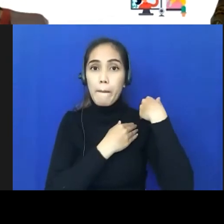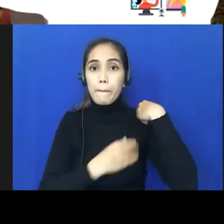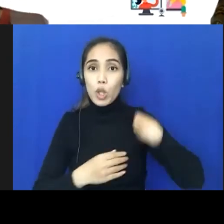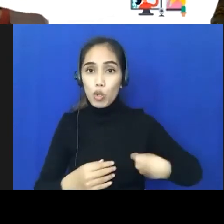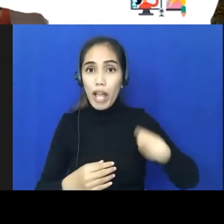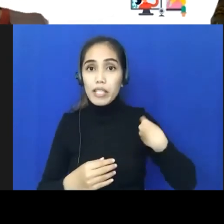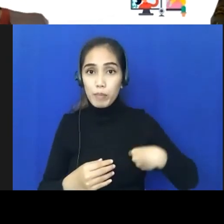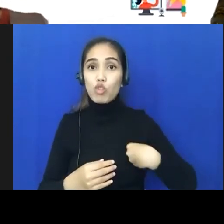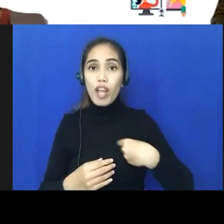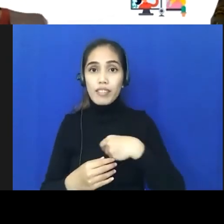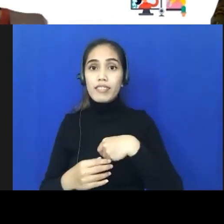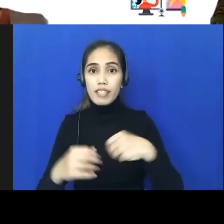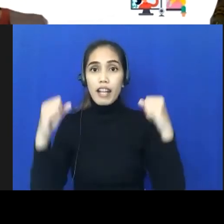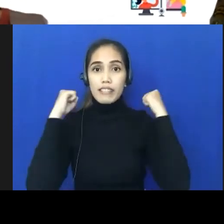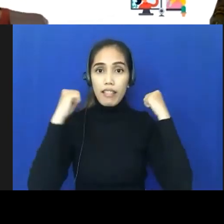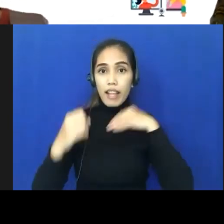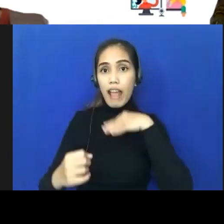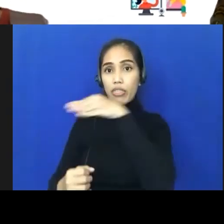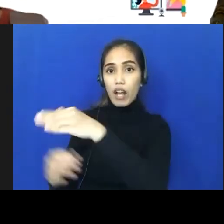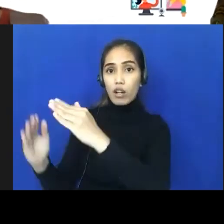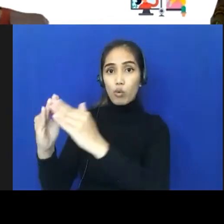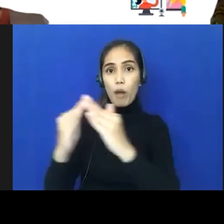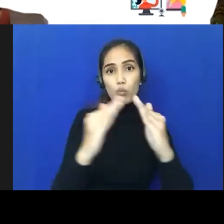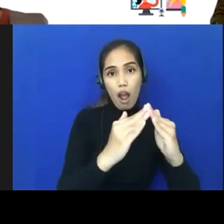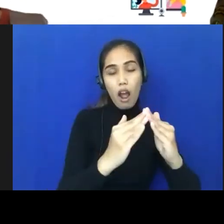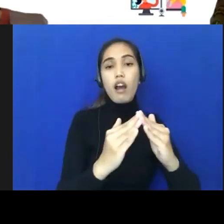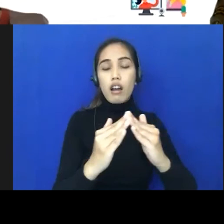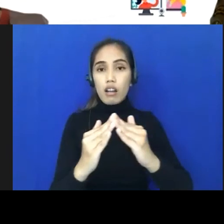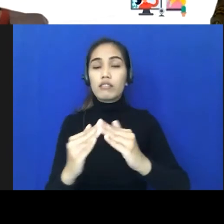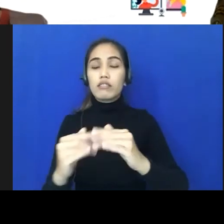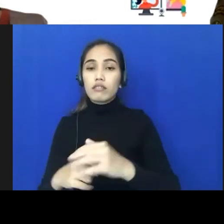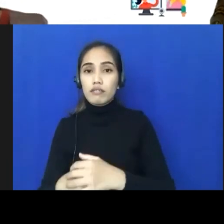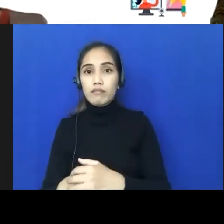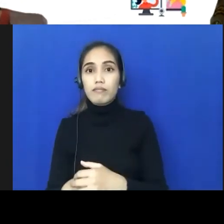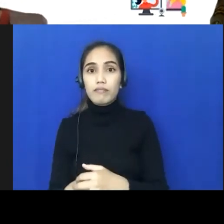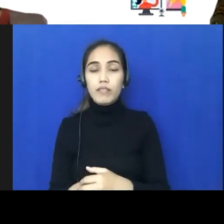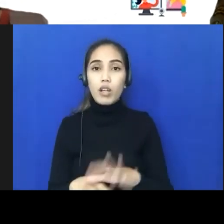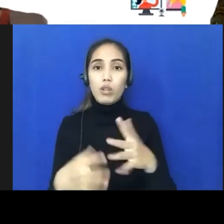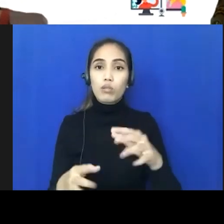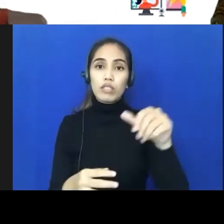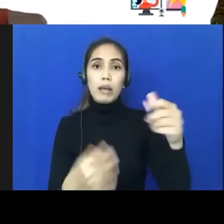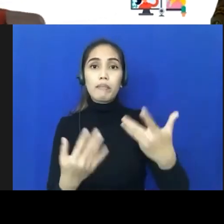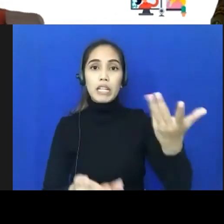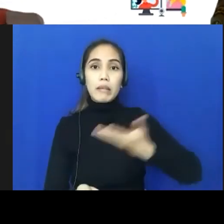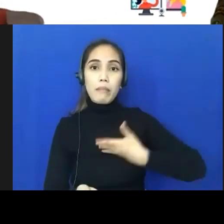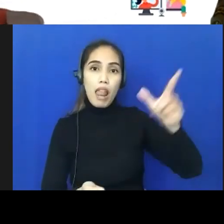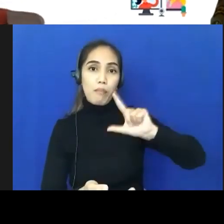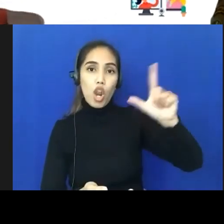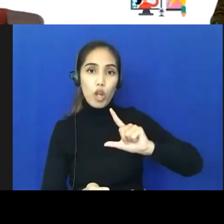oleh masyarakat atau ditemukan oleh ditemukan kader kah atau mereka memang lapor ke kami, itu tetap kami